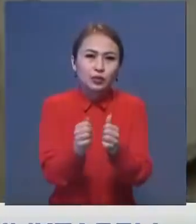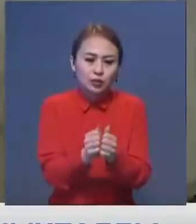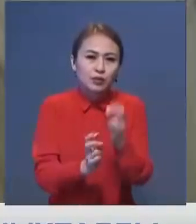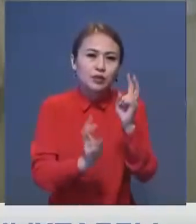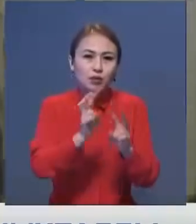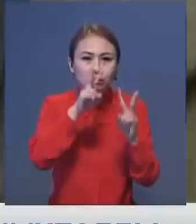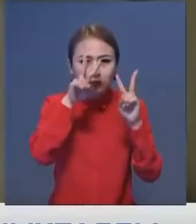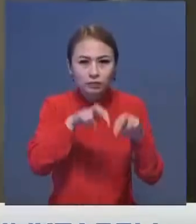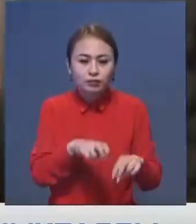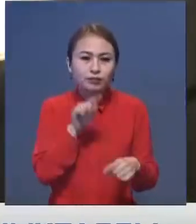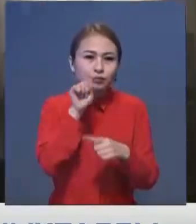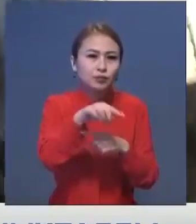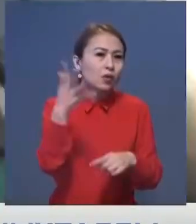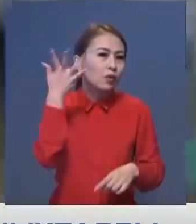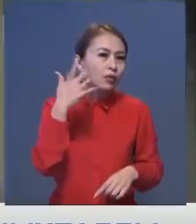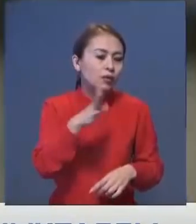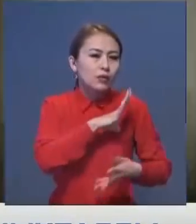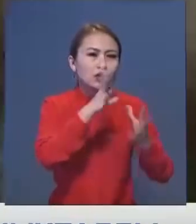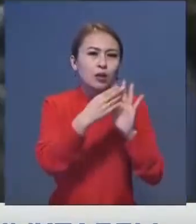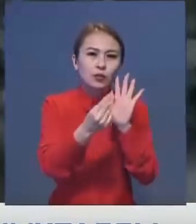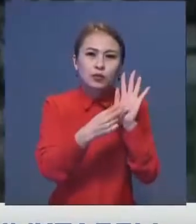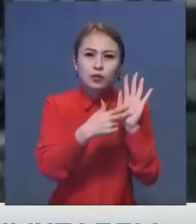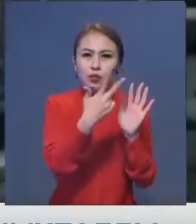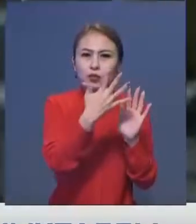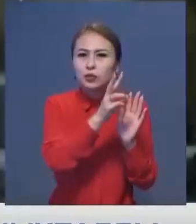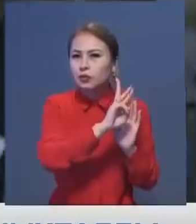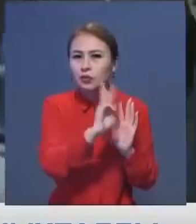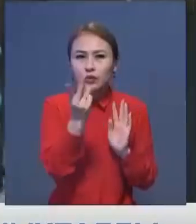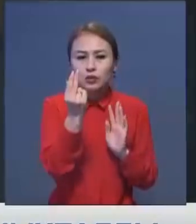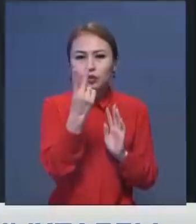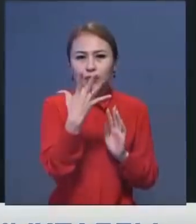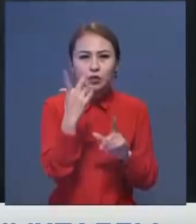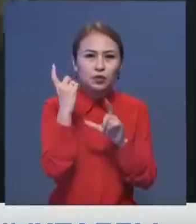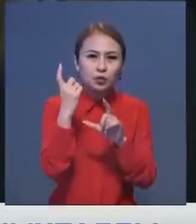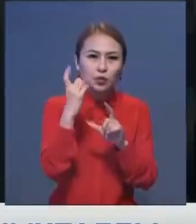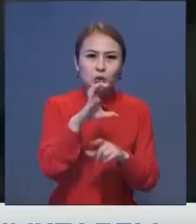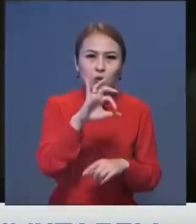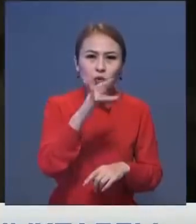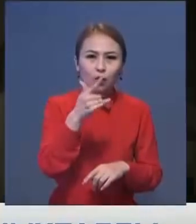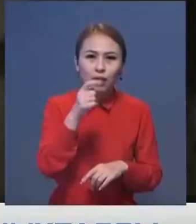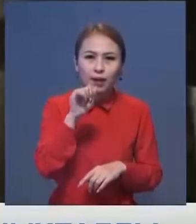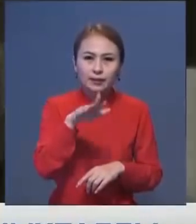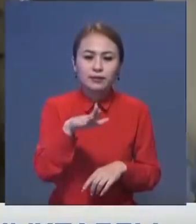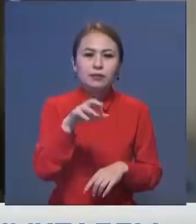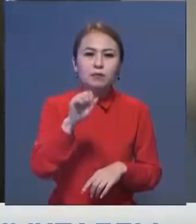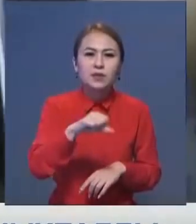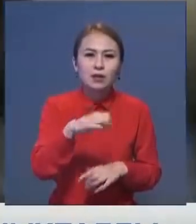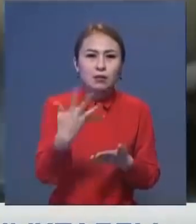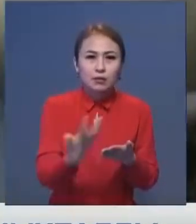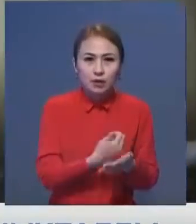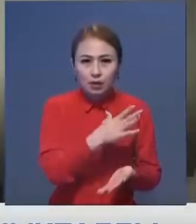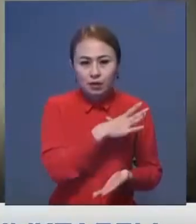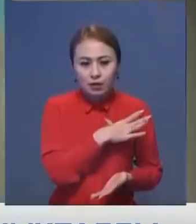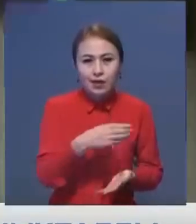кейін зауыт аумағын тексеру кезінде жалпы сомасы 35 миллион теңгеге тағы 25 тонна суррогат спирт